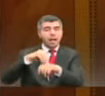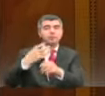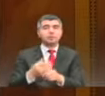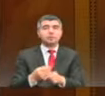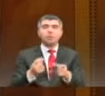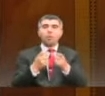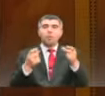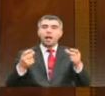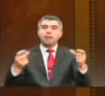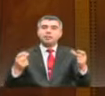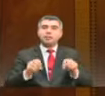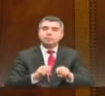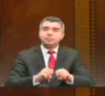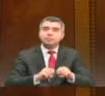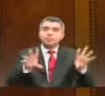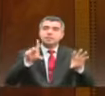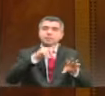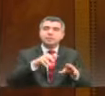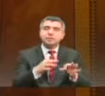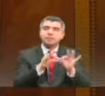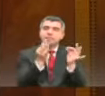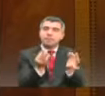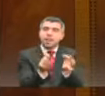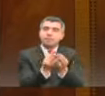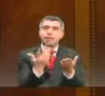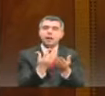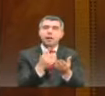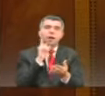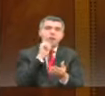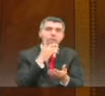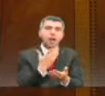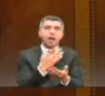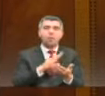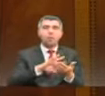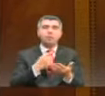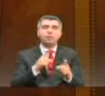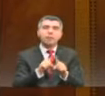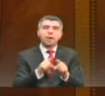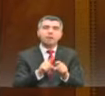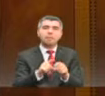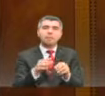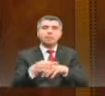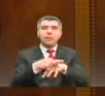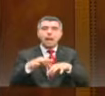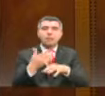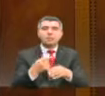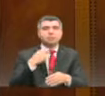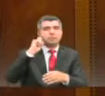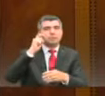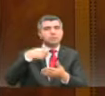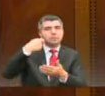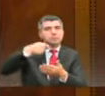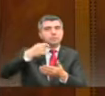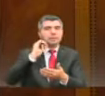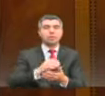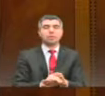وتوسيع المستفيدين عمليا من التكافل العائلي بإدماج الأمهات المهملات. جيم، تقوية أنظمة